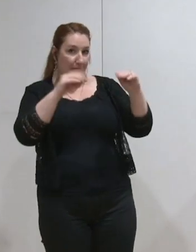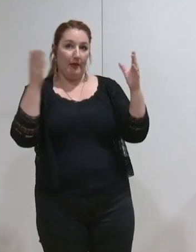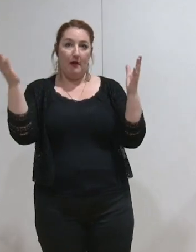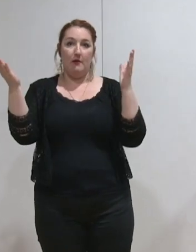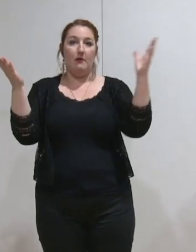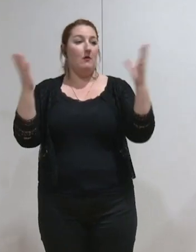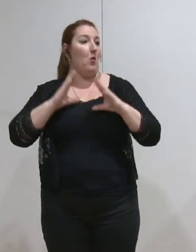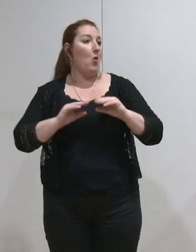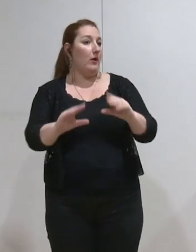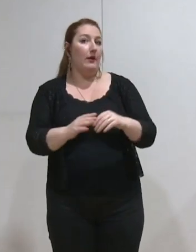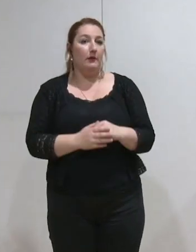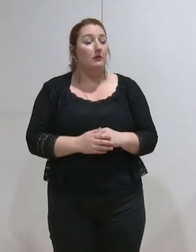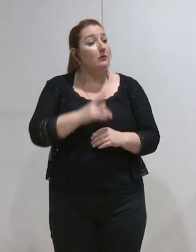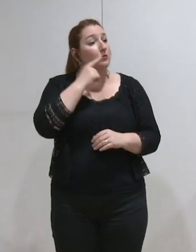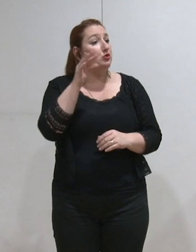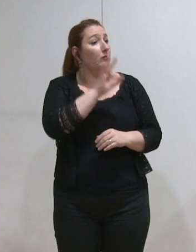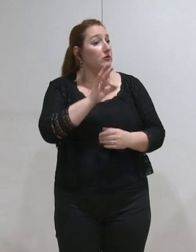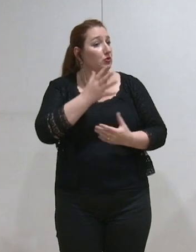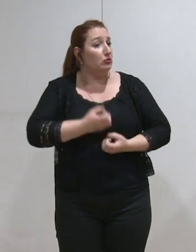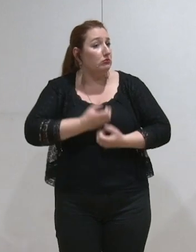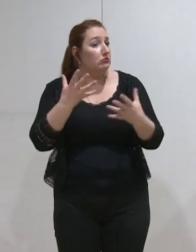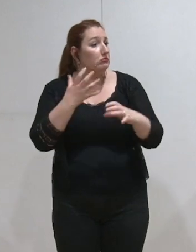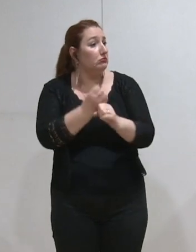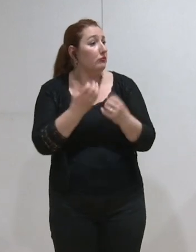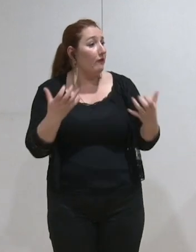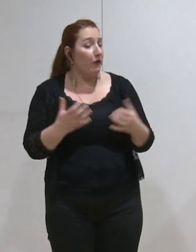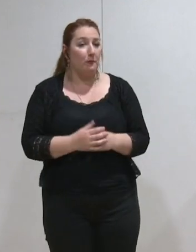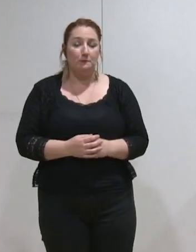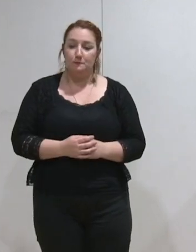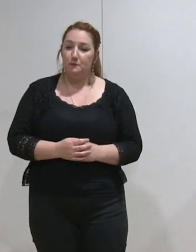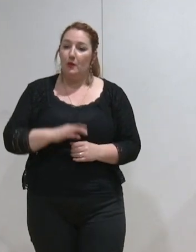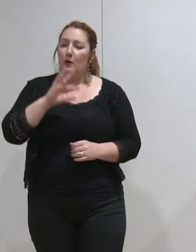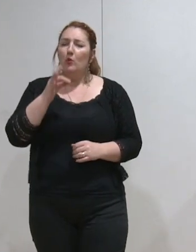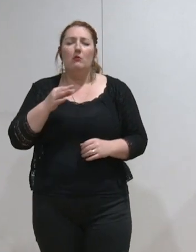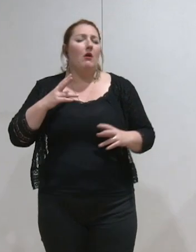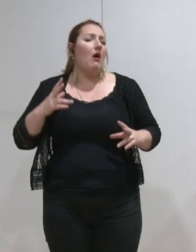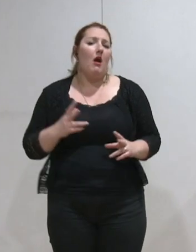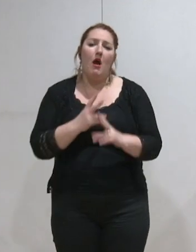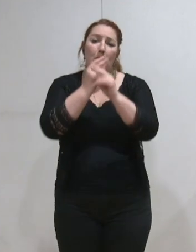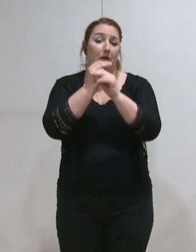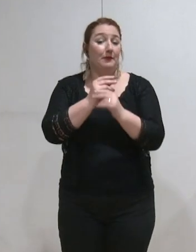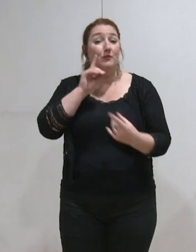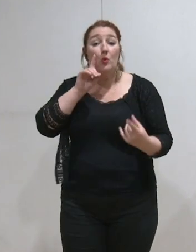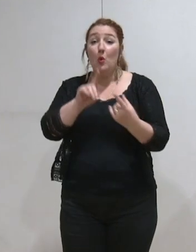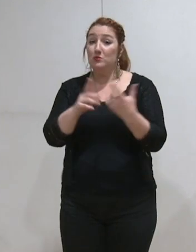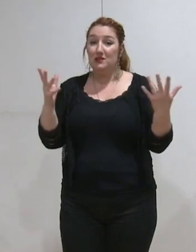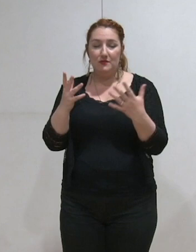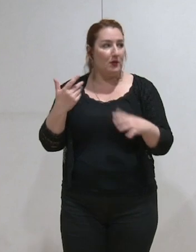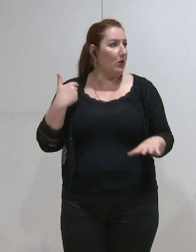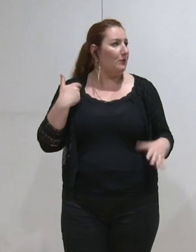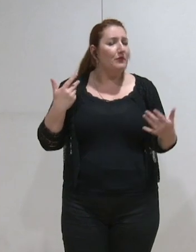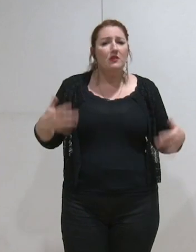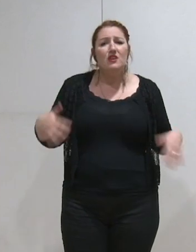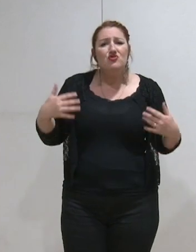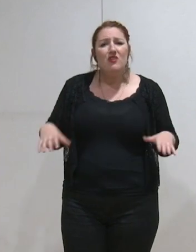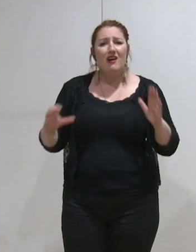habitat un petit mot monsieur fristo très rapidement il s'agit de l'ancien dispositif qui était en place suite à